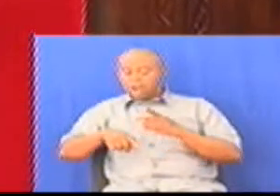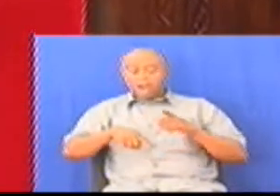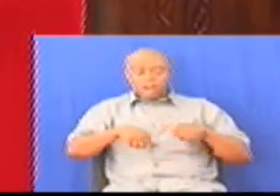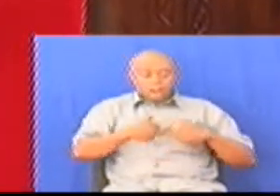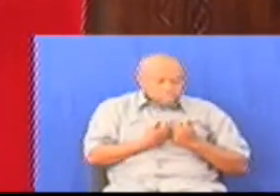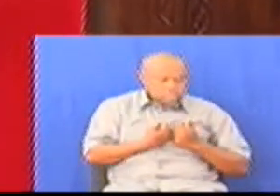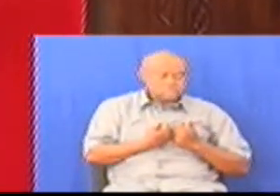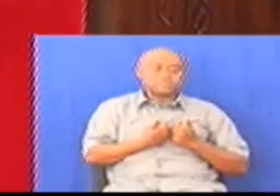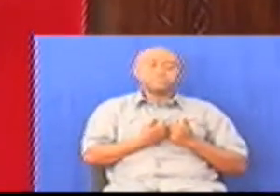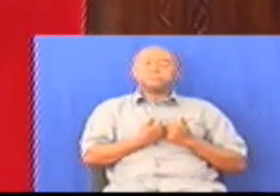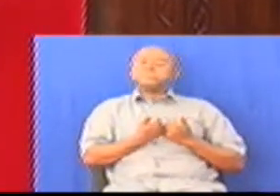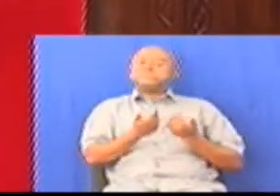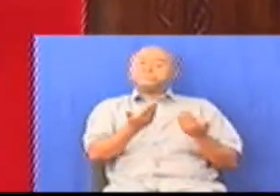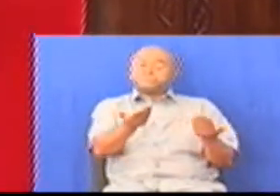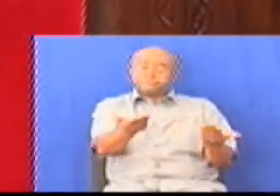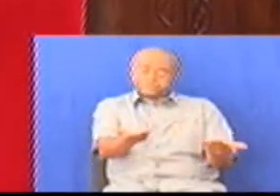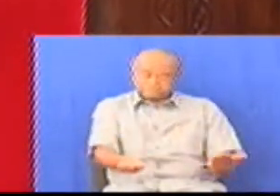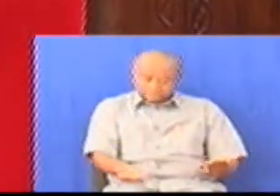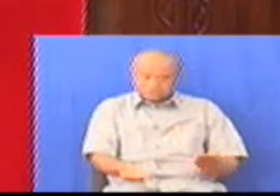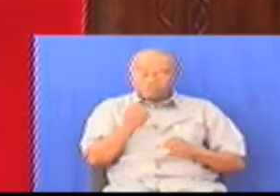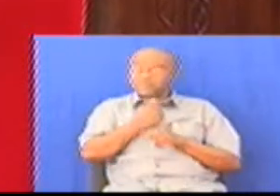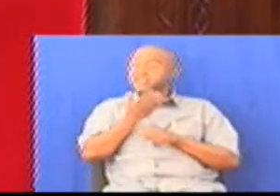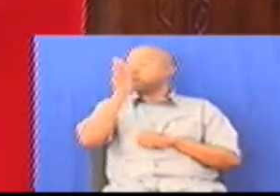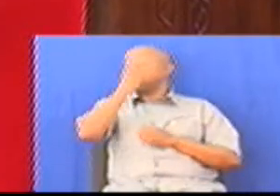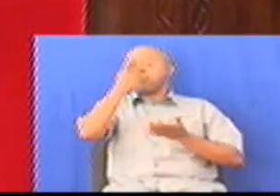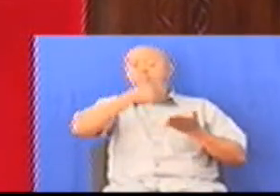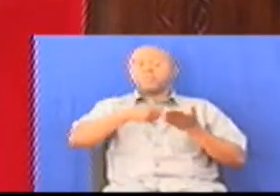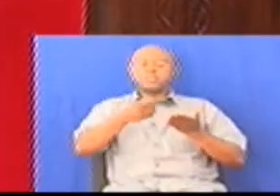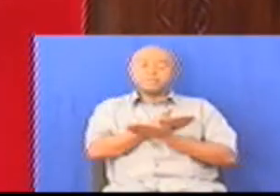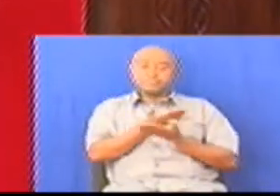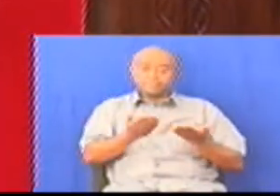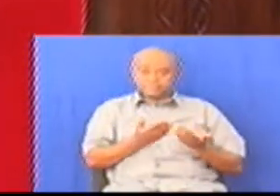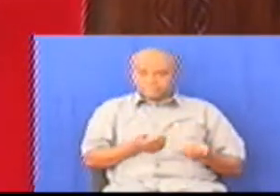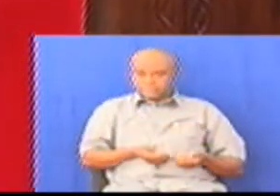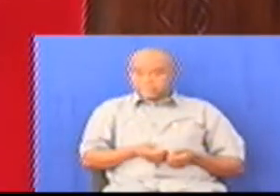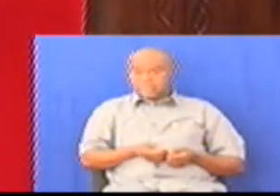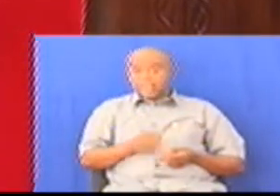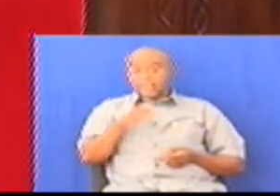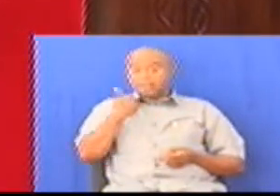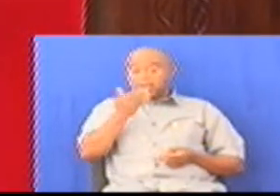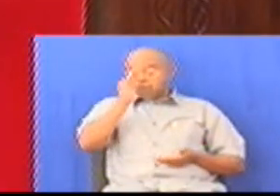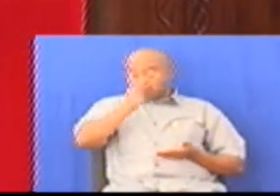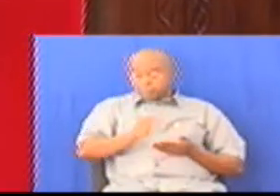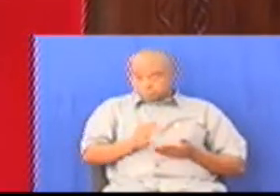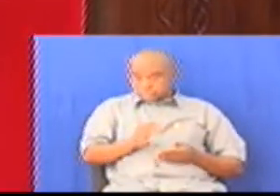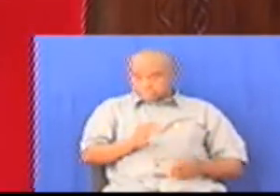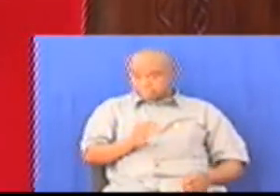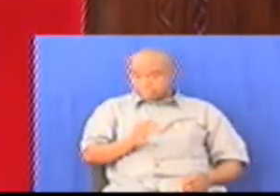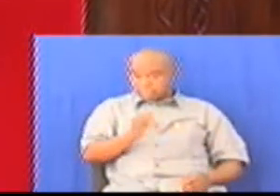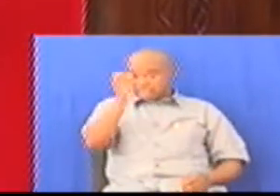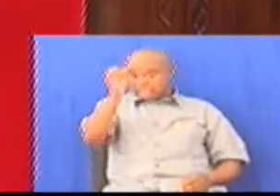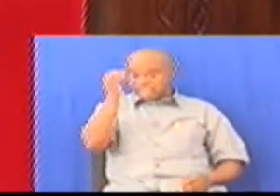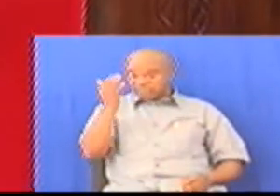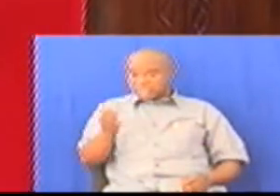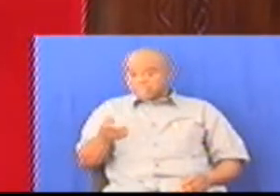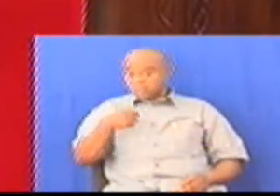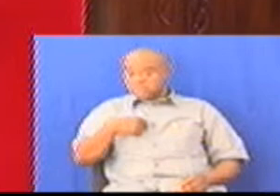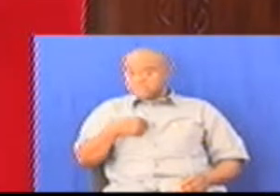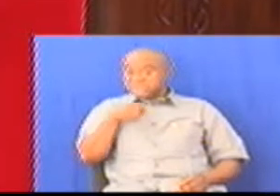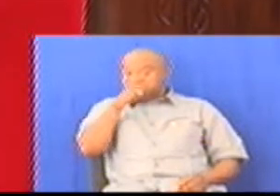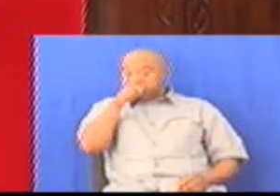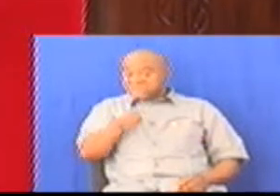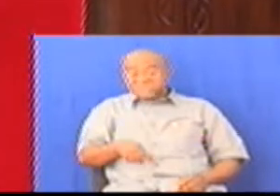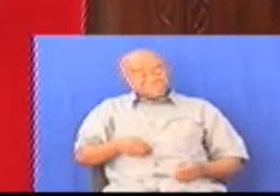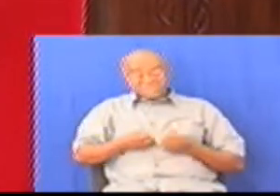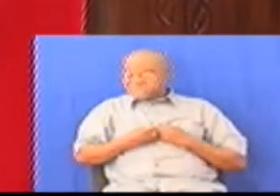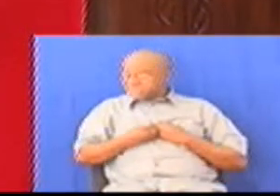upinzani bungeni inashauri na kupendekeza kwamba badala ya kupunguza 5% ya tozo hii kama ilivyopendekezwa, kimsingi haimpi